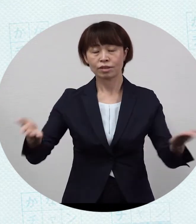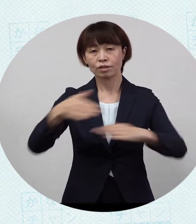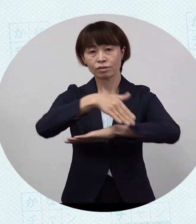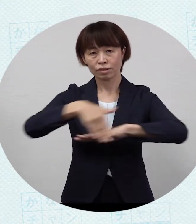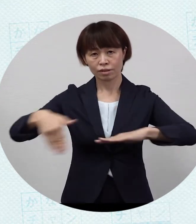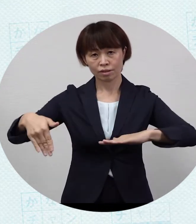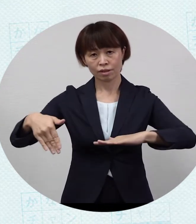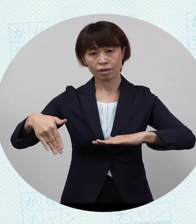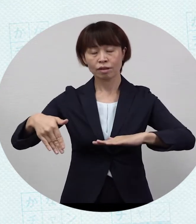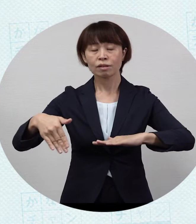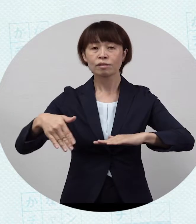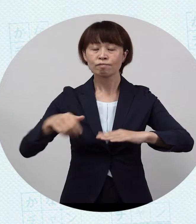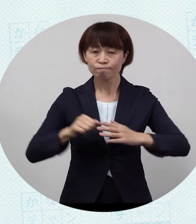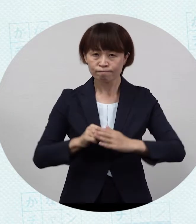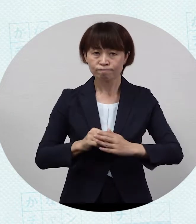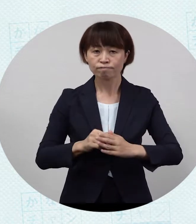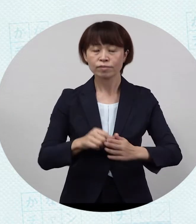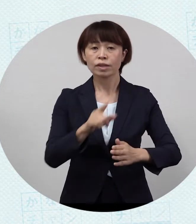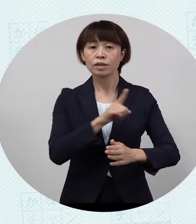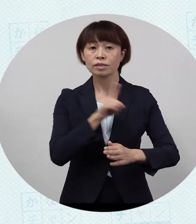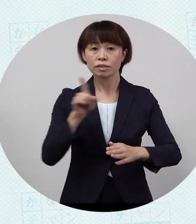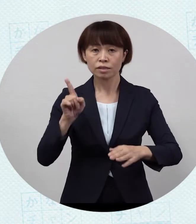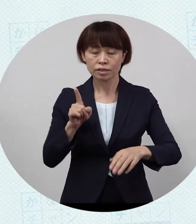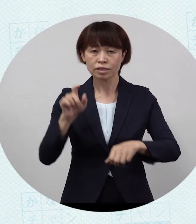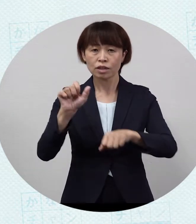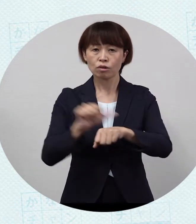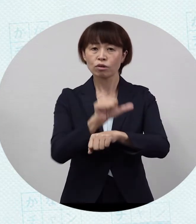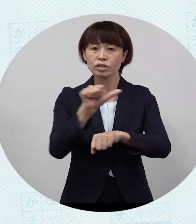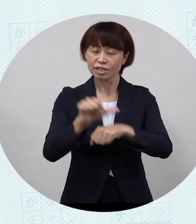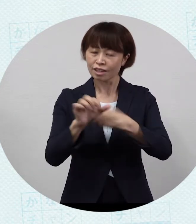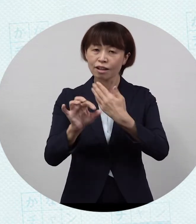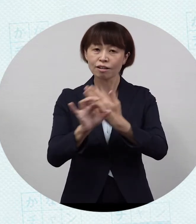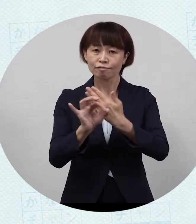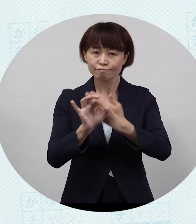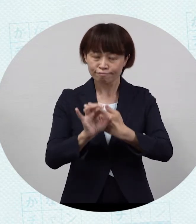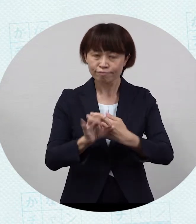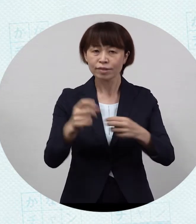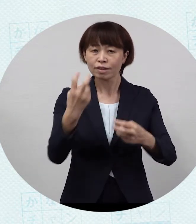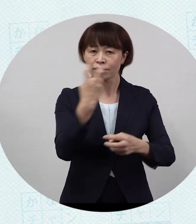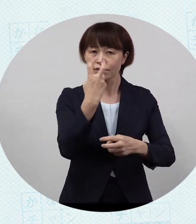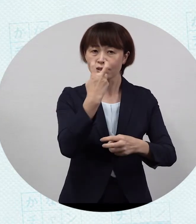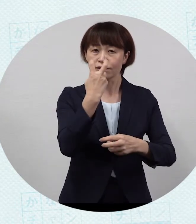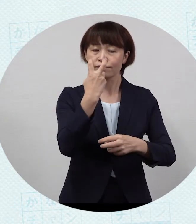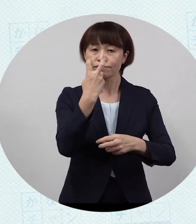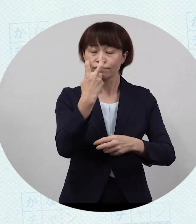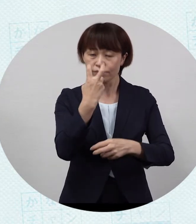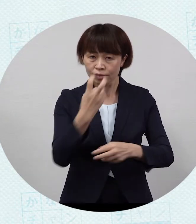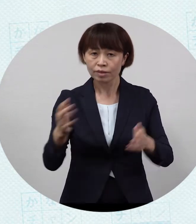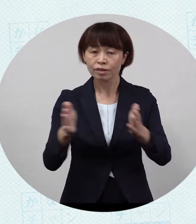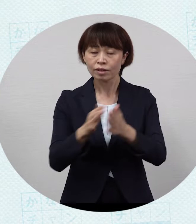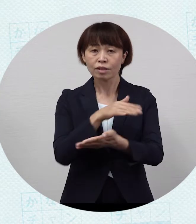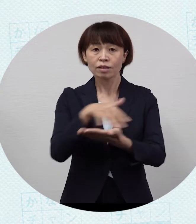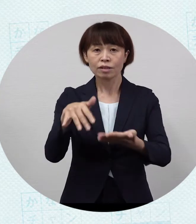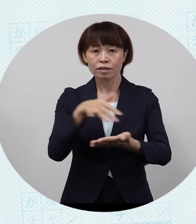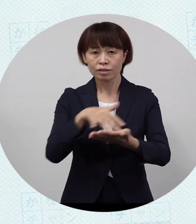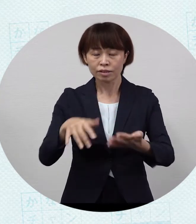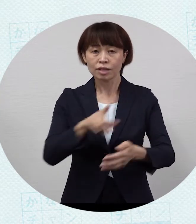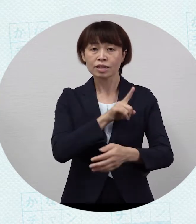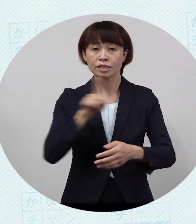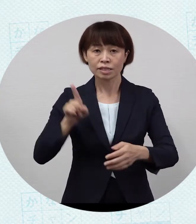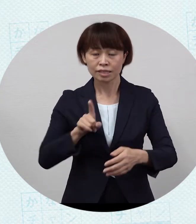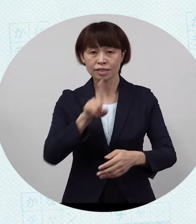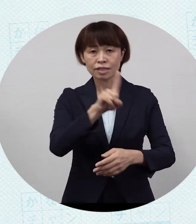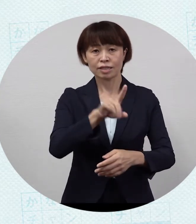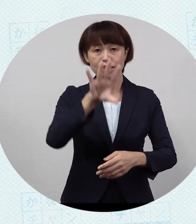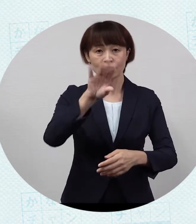から、そうするとですね、1日5時間やったとして、なんと1日に1万2000検